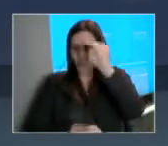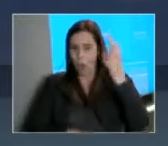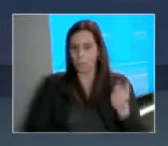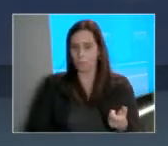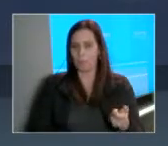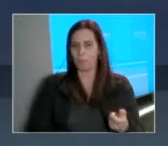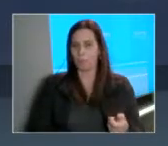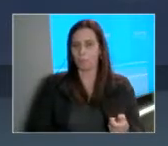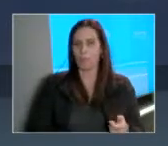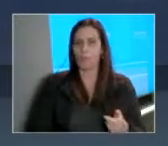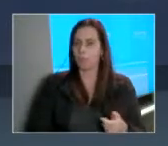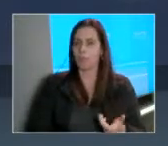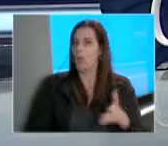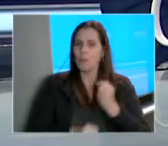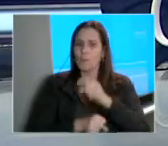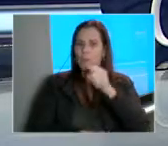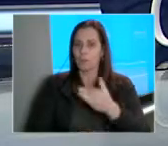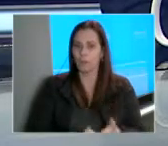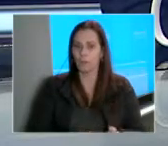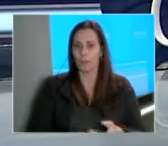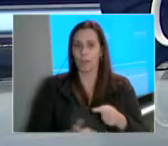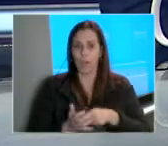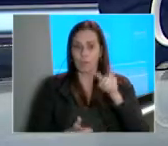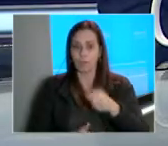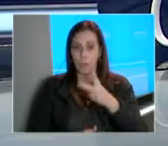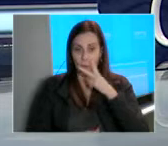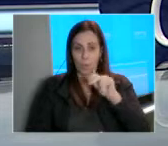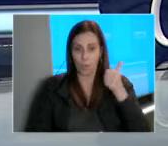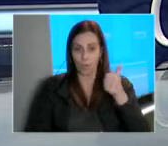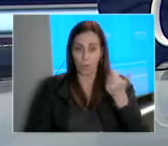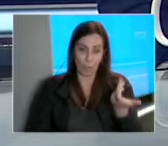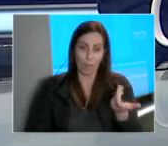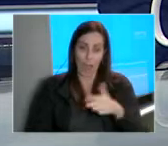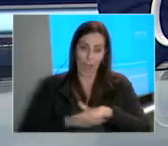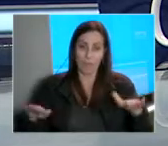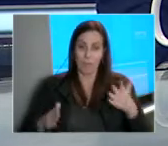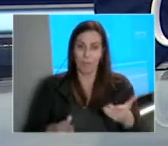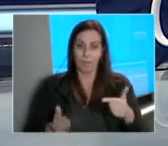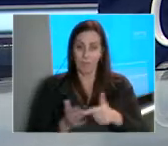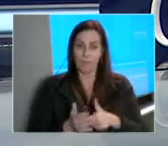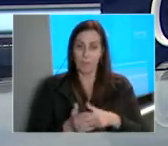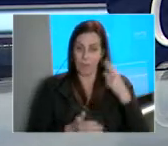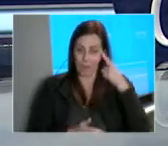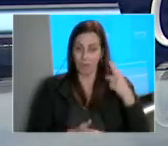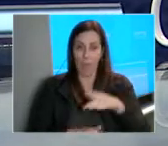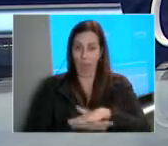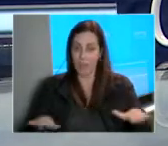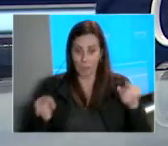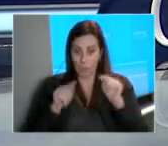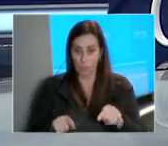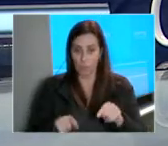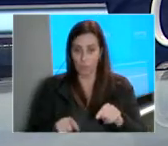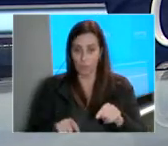יודע מה השעה מעניינת. למה הם לא עושים את זה? כי אתה צריך להסתכל קודם כל על האדמה, בשביל לדעת. האדמה